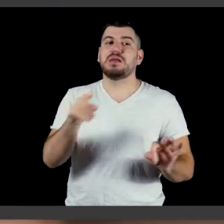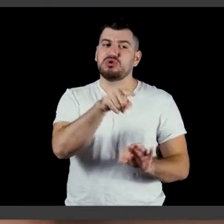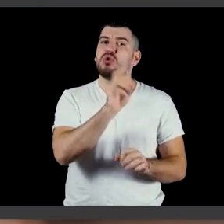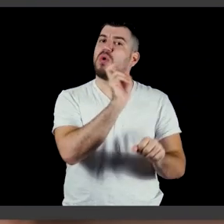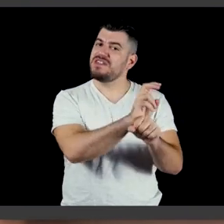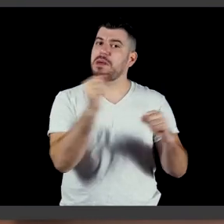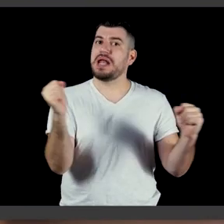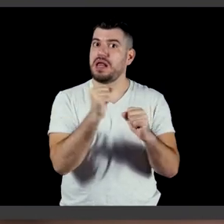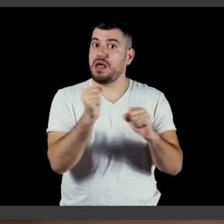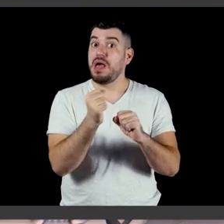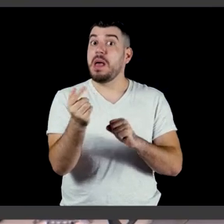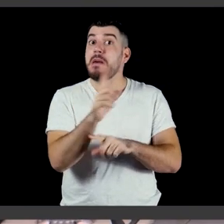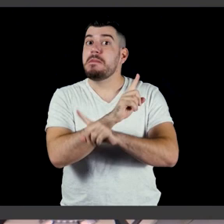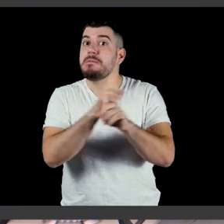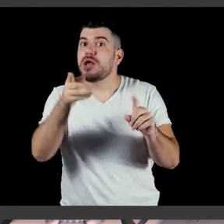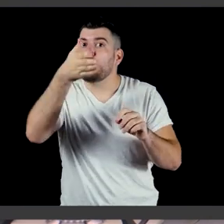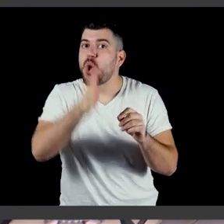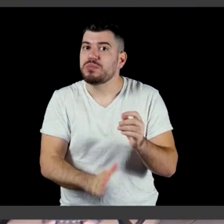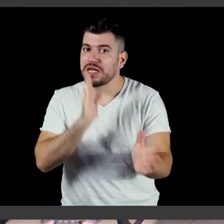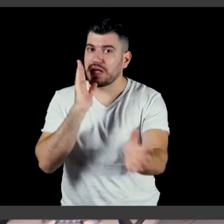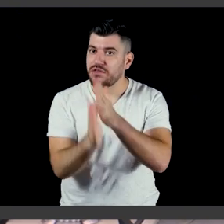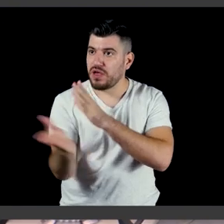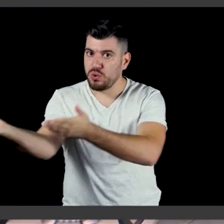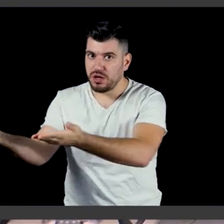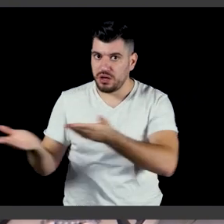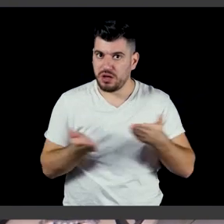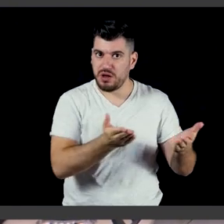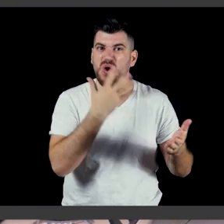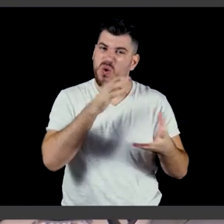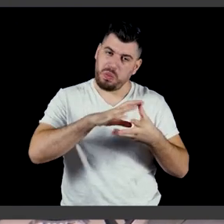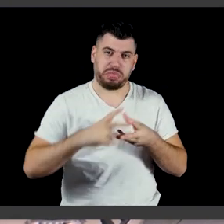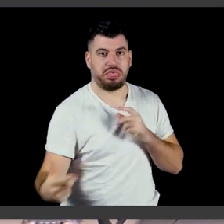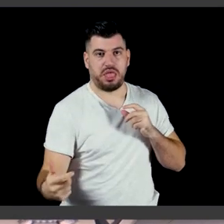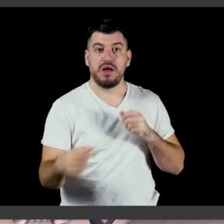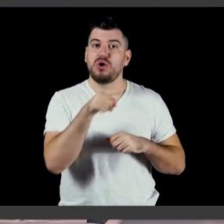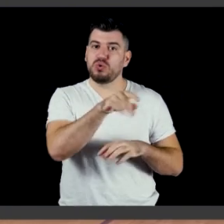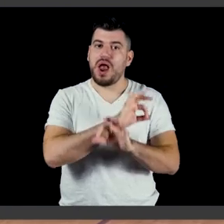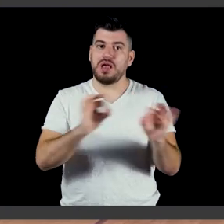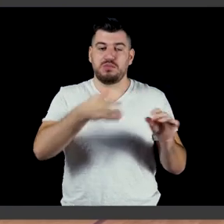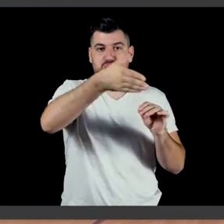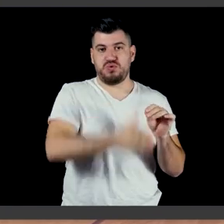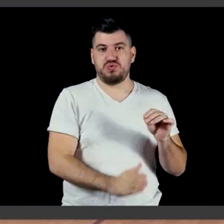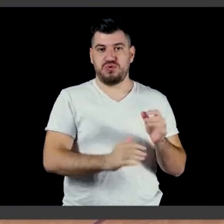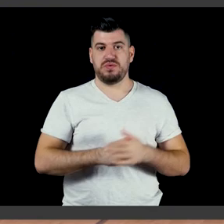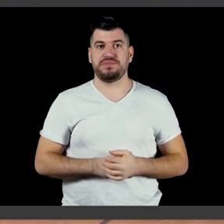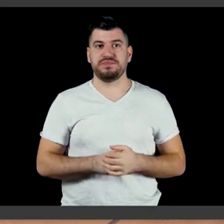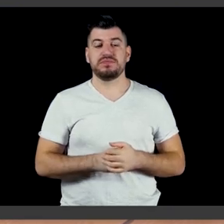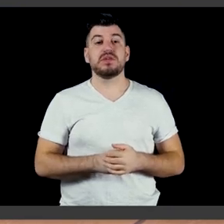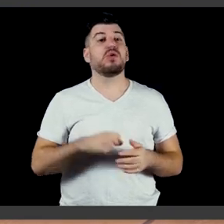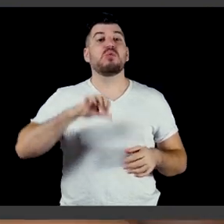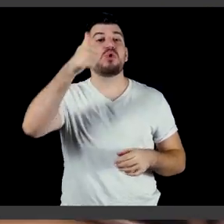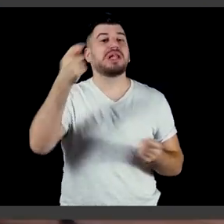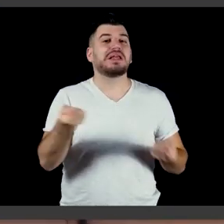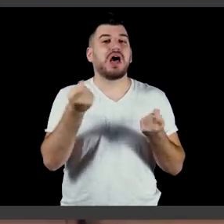να κρυώσει πάρα πολύ καλά. Σας είπα, μην κάνετε το λάθος και τον κόψετε εκείνη την ώρα γιατί θα διαλυθεί και ήρθε η ώρα να κόψω κομμάτι. Πρώτα απ' όλα πρέπει να ξεκολλήσουμε